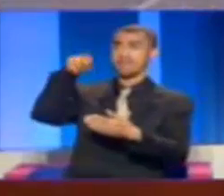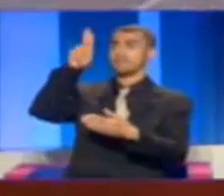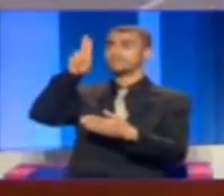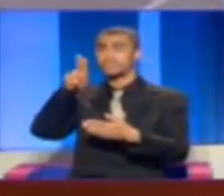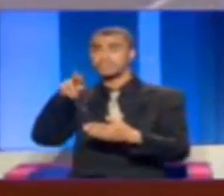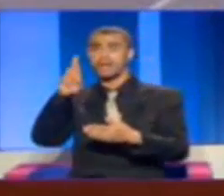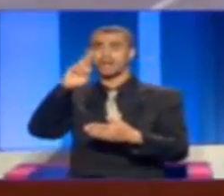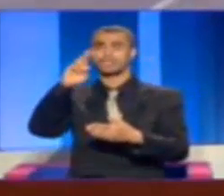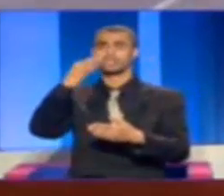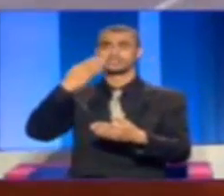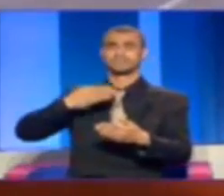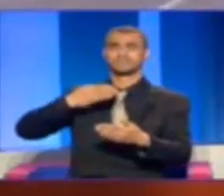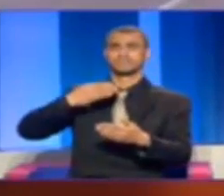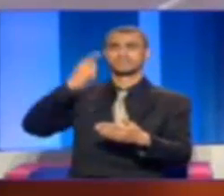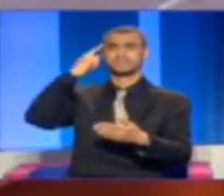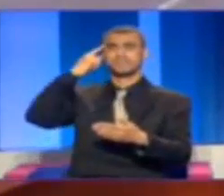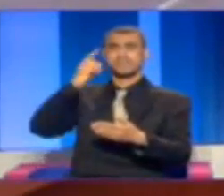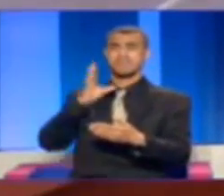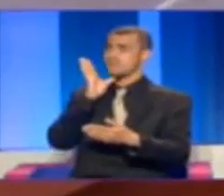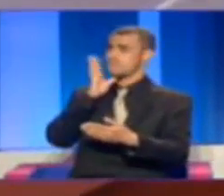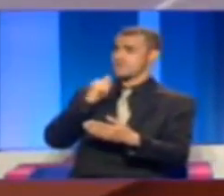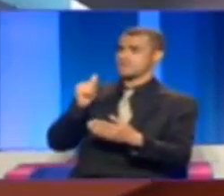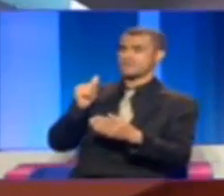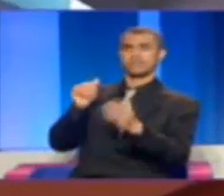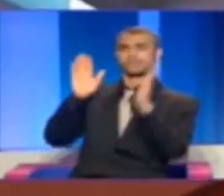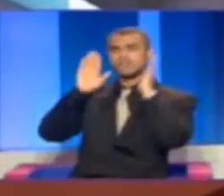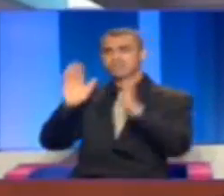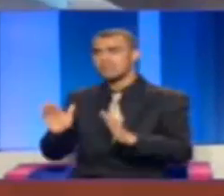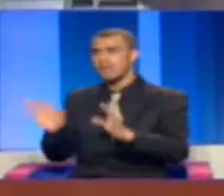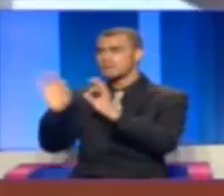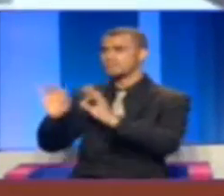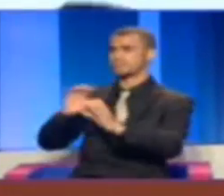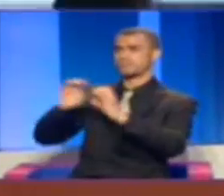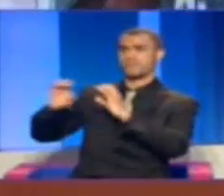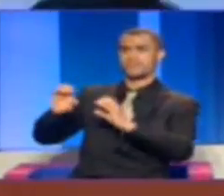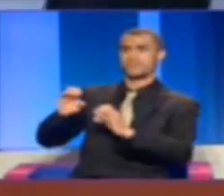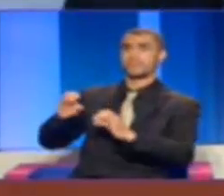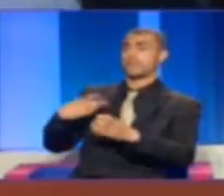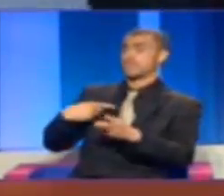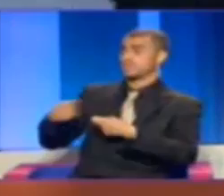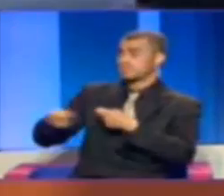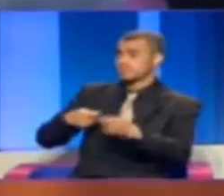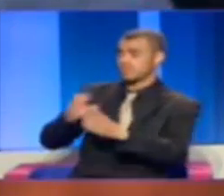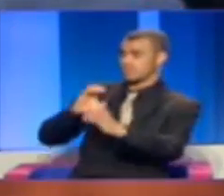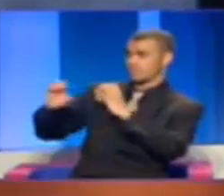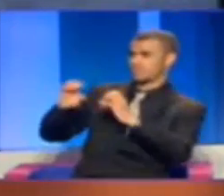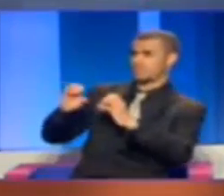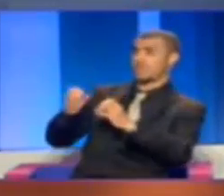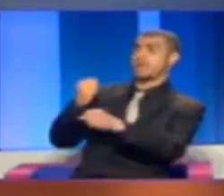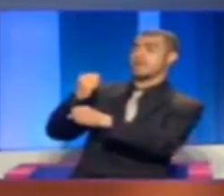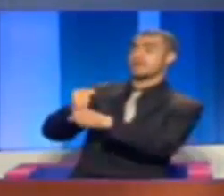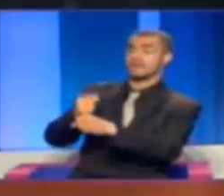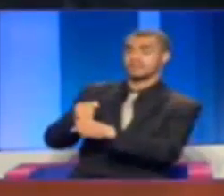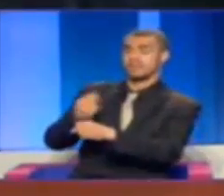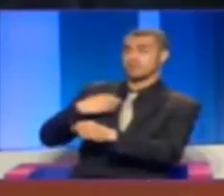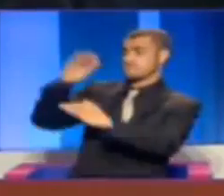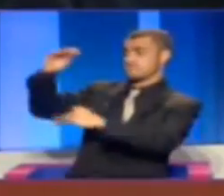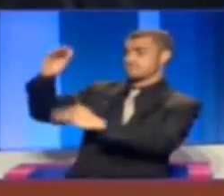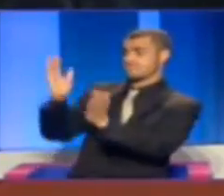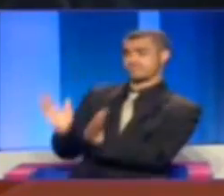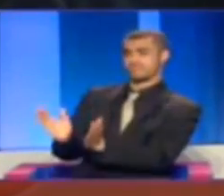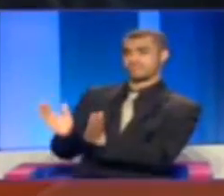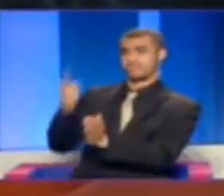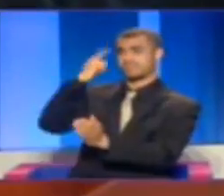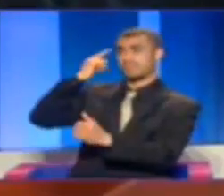في اللحظه اللي ما تخاطبوش مع دينيا، ما تخاطبوش مع اجتماعيا، ما تخاطبوش مع نفسيا، ما تخاطبوش مع حتى اقتصاديا، حتى سوق العمل محكوم